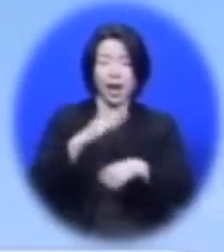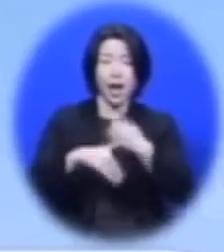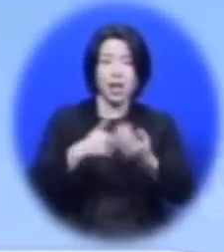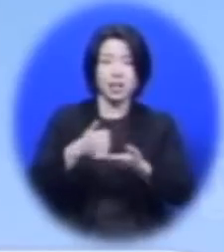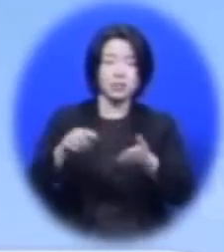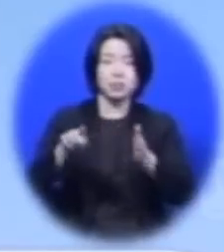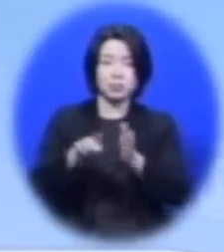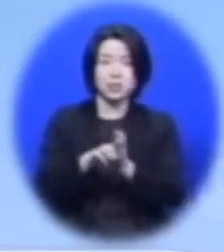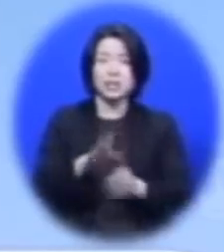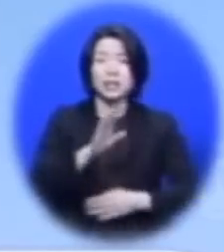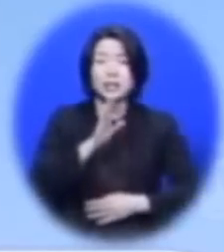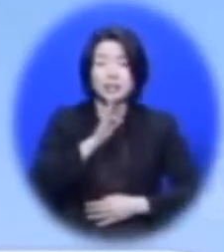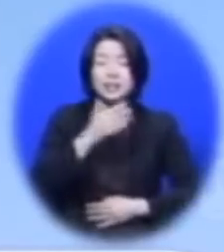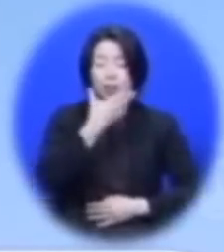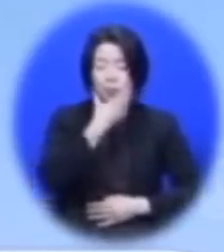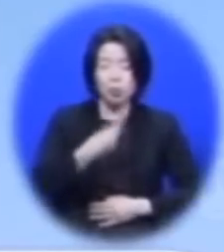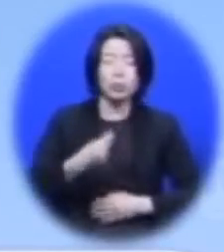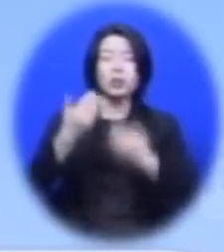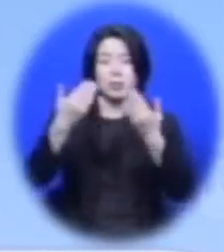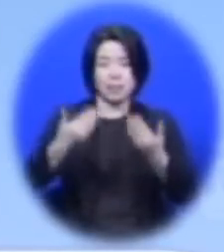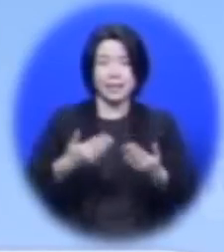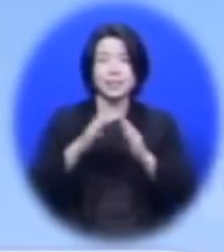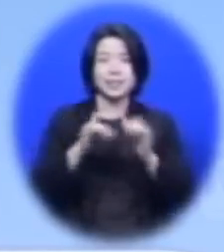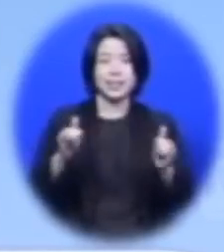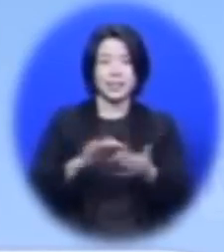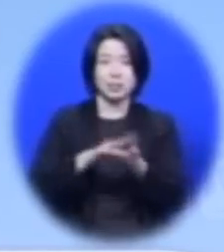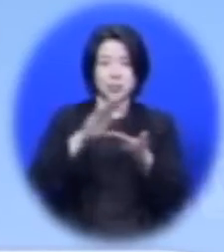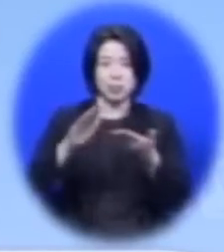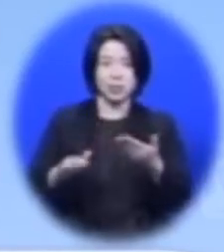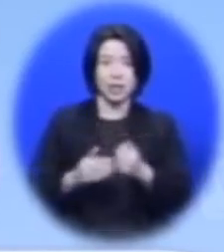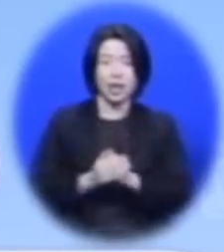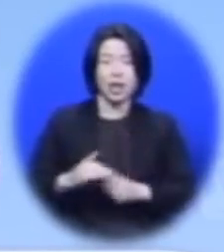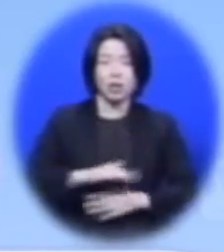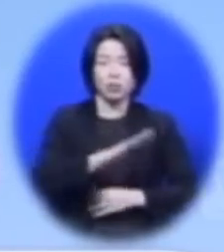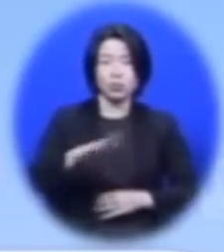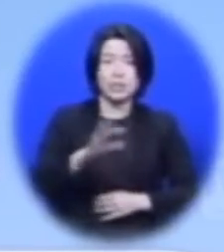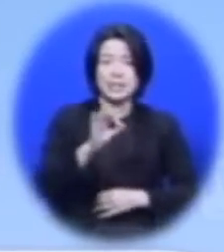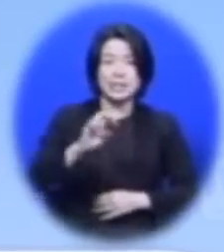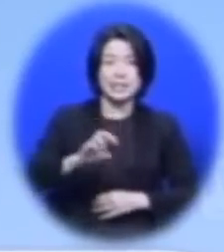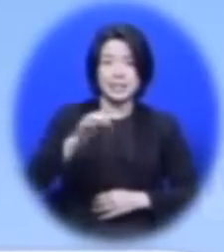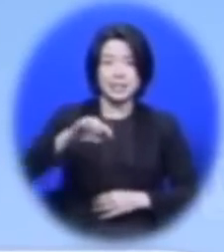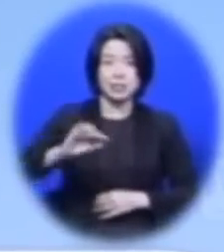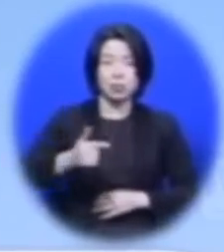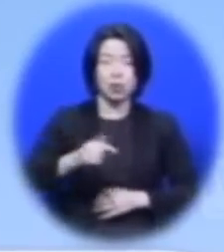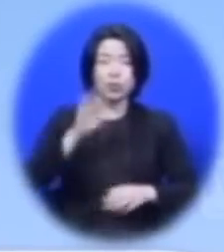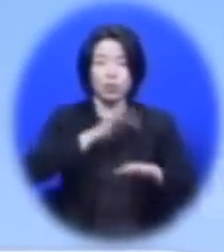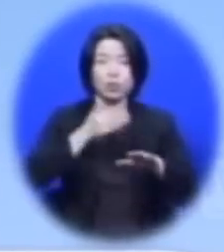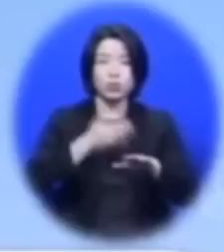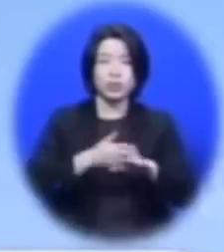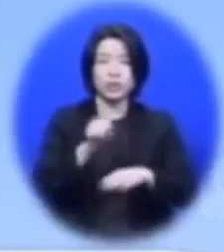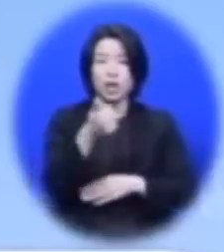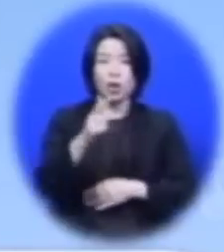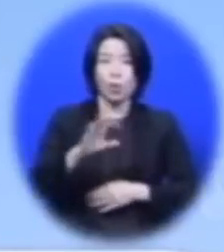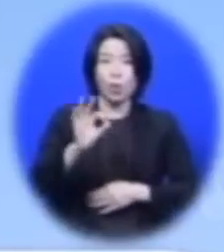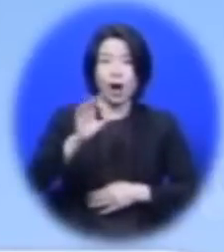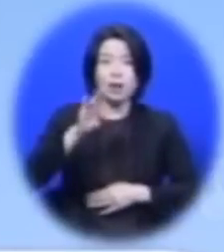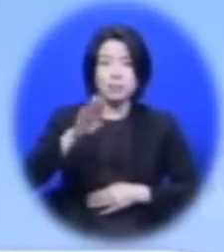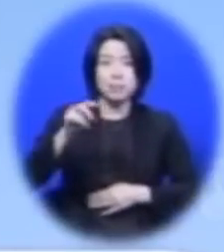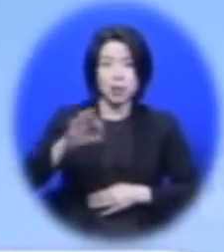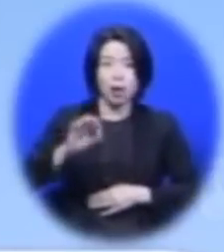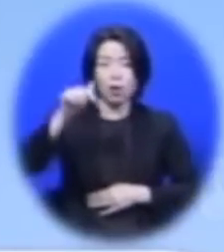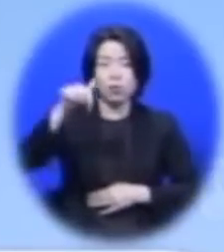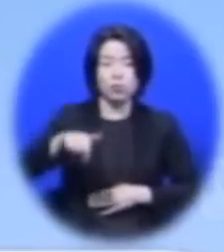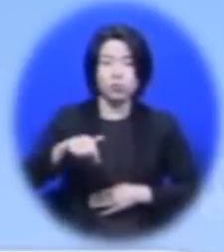하나님을 믿는 진짜 복을 받은 사람입니다. 우리 임원훈련할 때 황병구 본부장님이